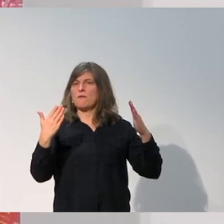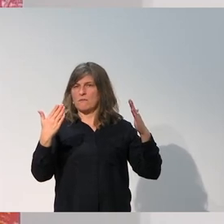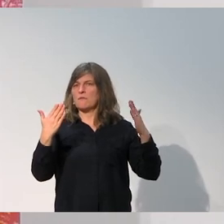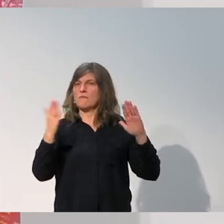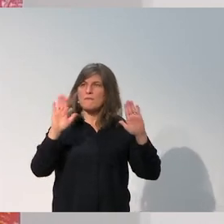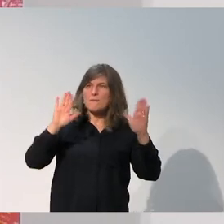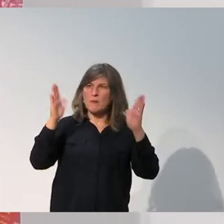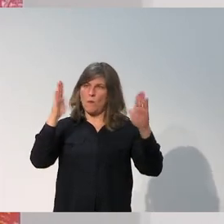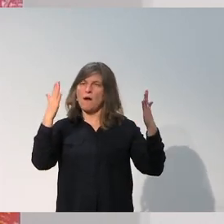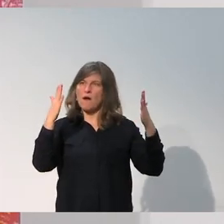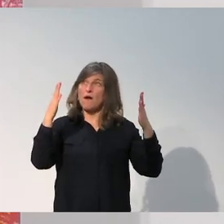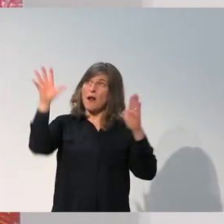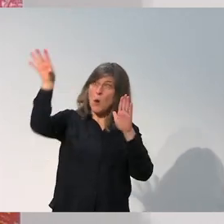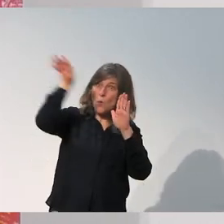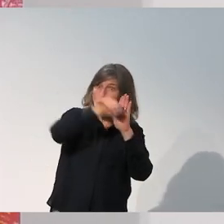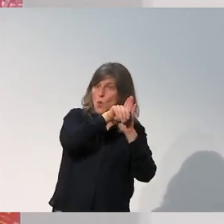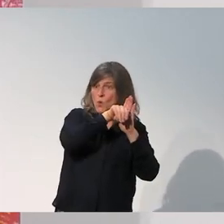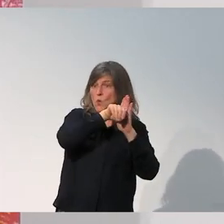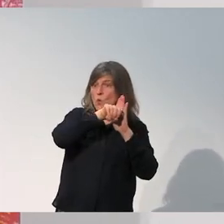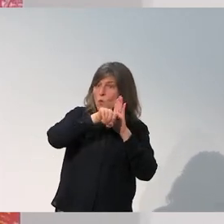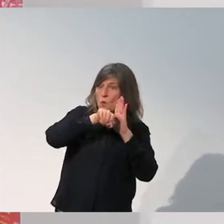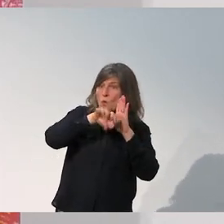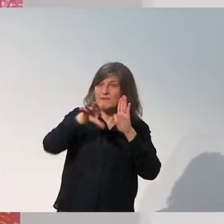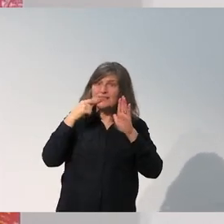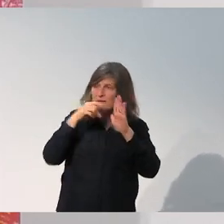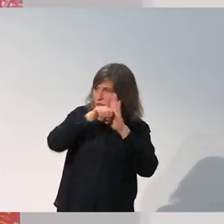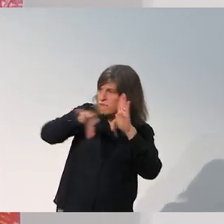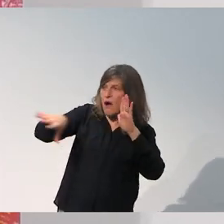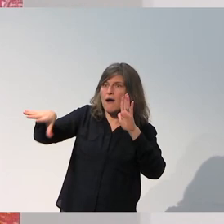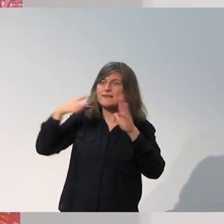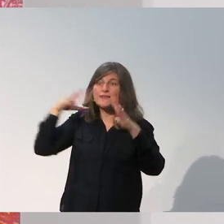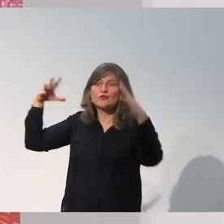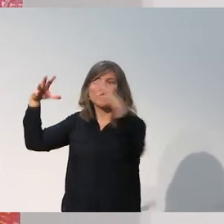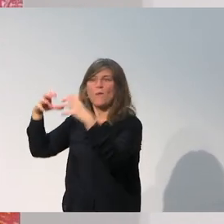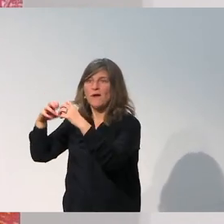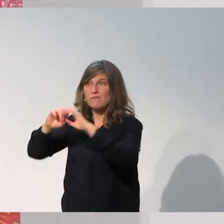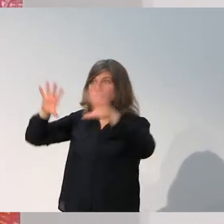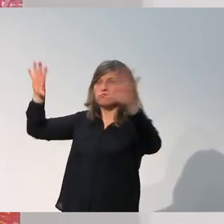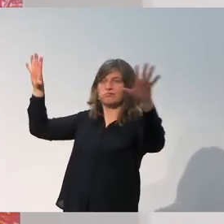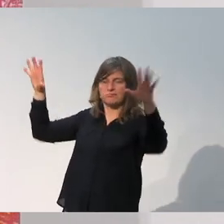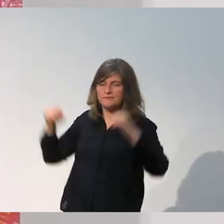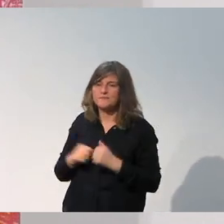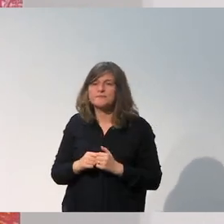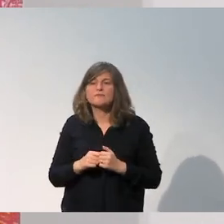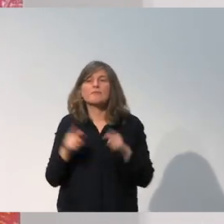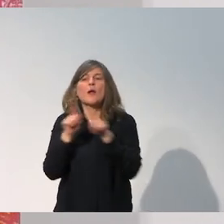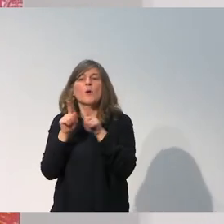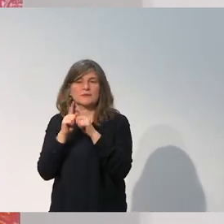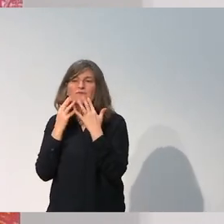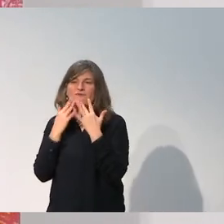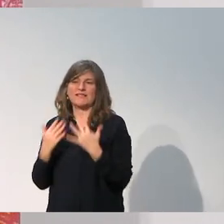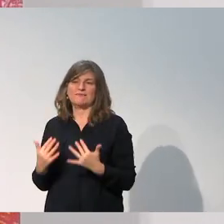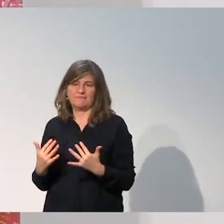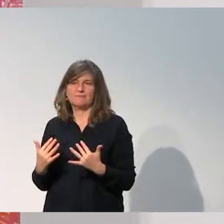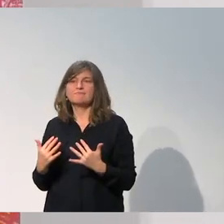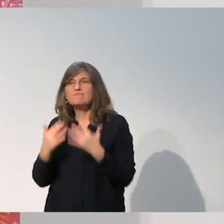qui grâce à ces miroirs et à l'énergie solaire arrivent à repousser l'ennemi. On pense aussi, j'en ai parlé dans mon livre, à Léonard de Vinci